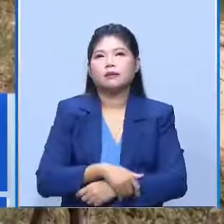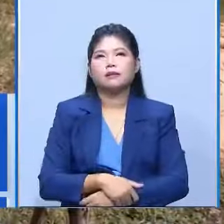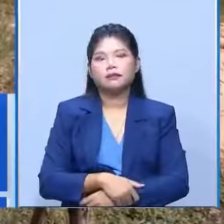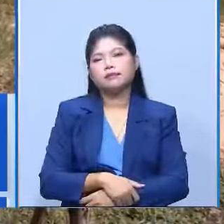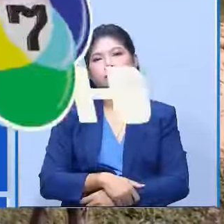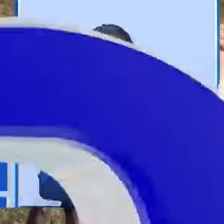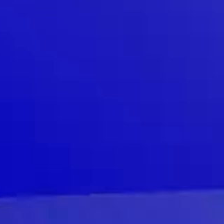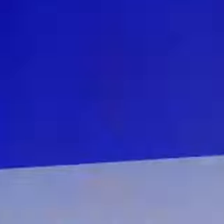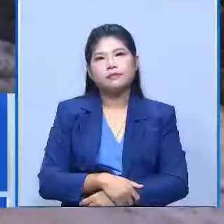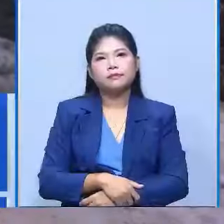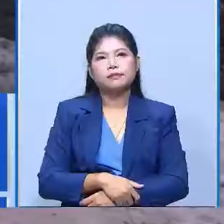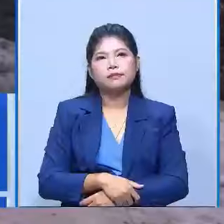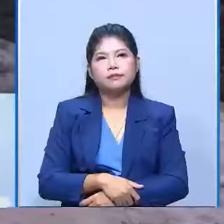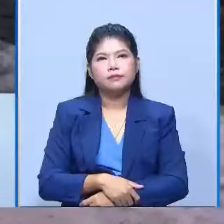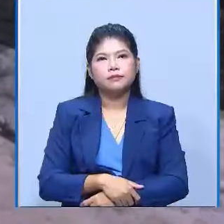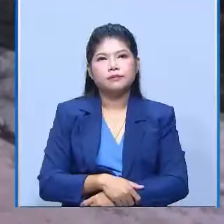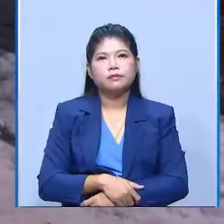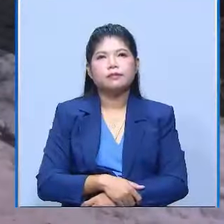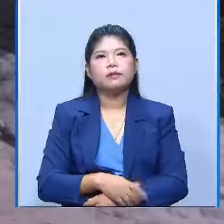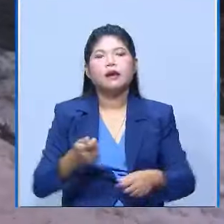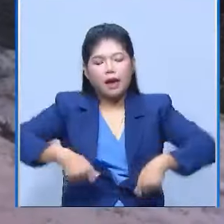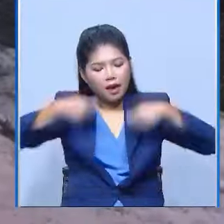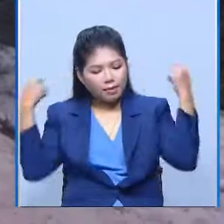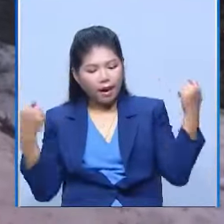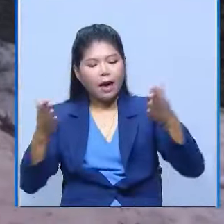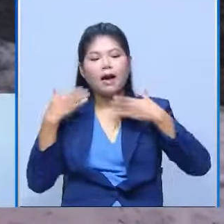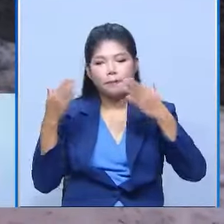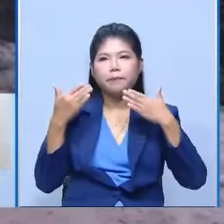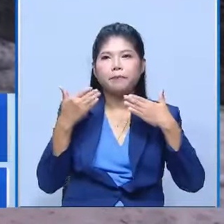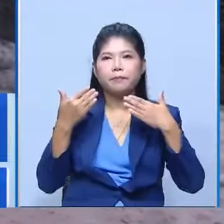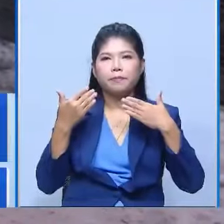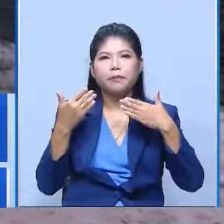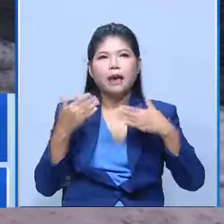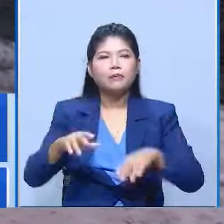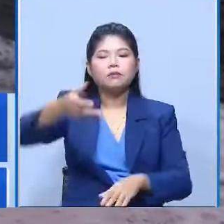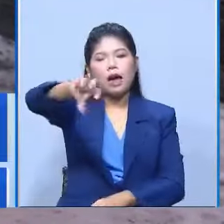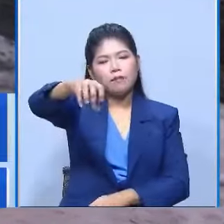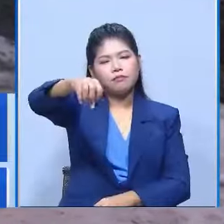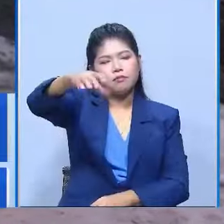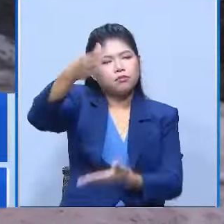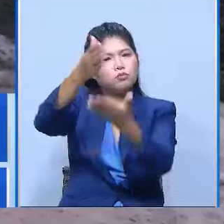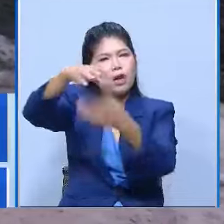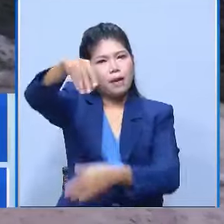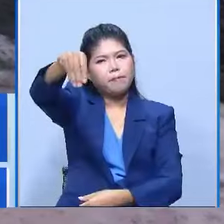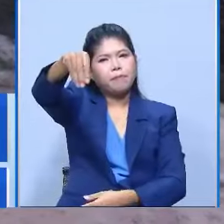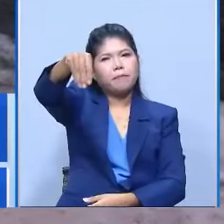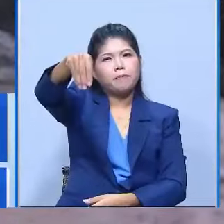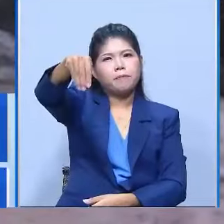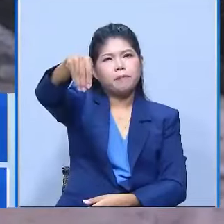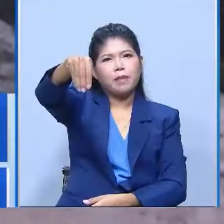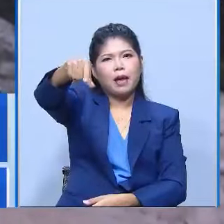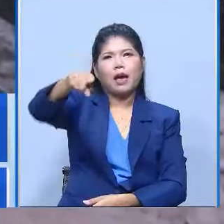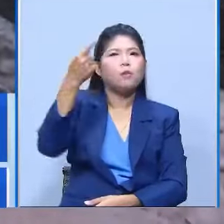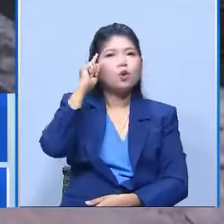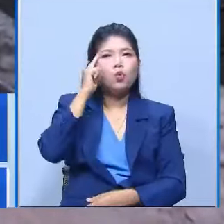เอาฟังเสียงชาวบ้านที่เดือดร้อนค่ะ เนี่ยว่าจะอาบน้ำไอ้ไปเปิดน้ำที่นี่บ่มีน้ำอาบไปโดนเติบไปหูว่า